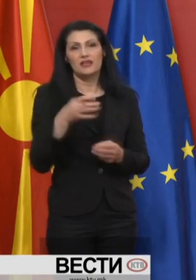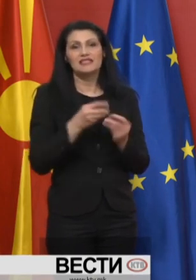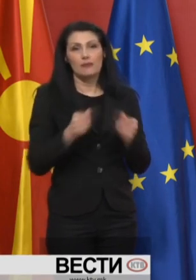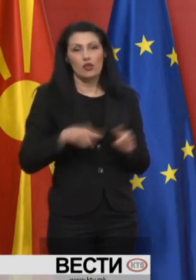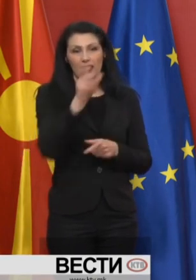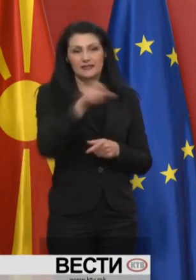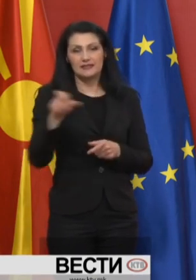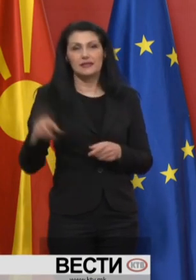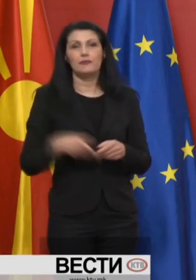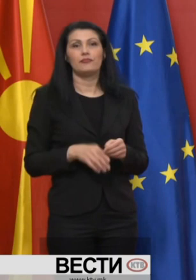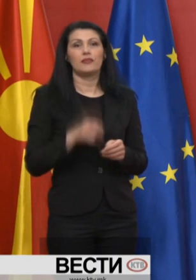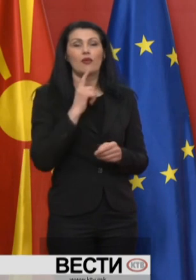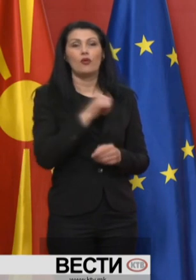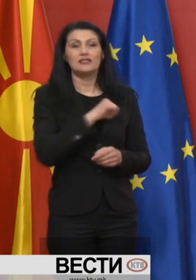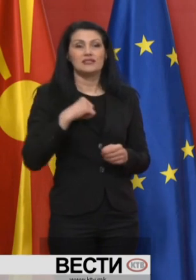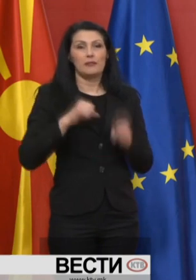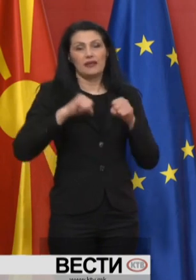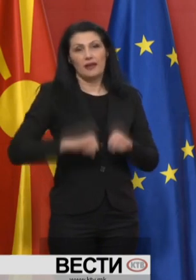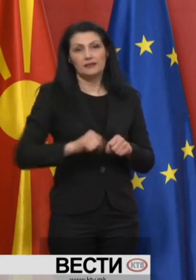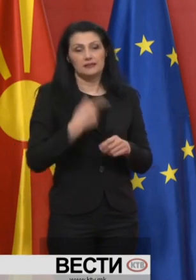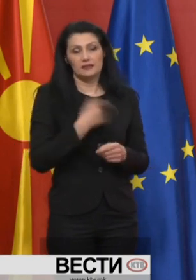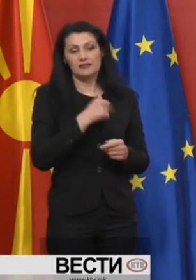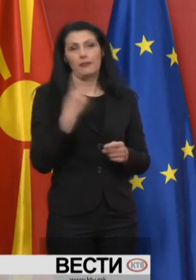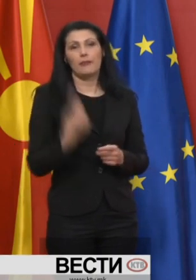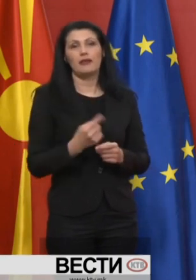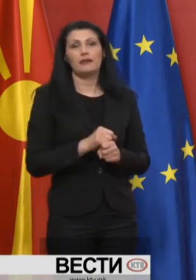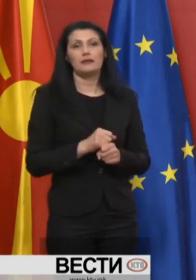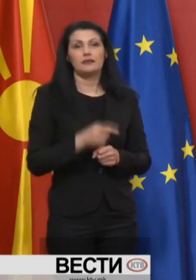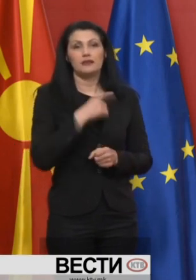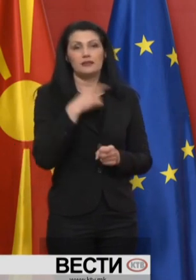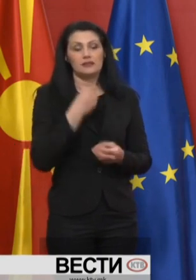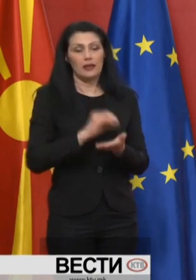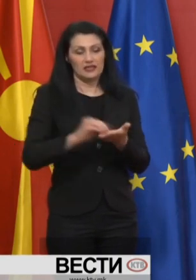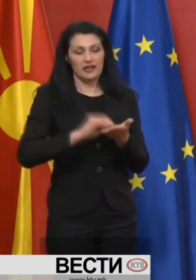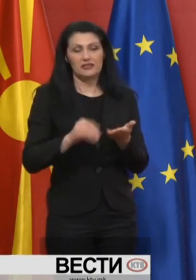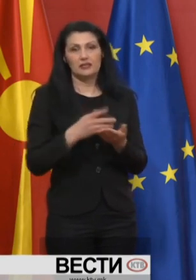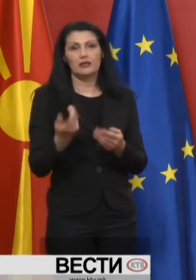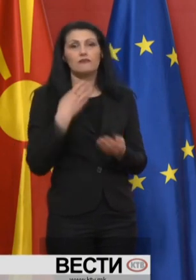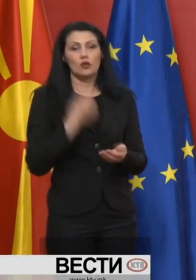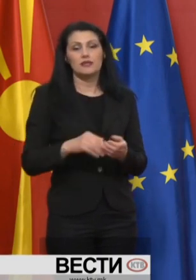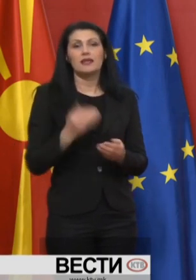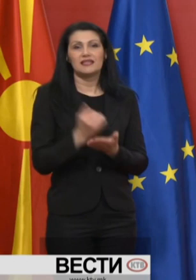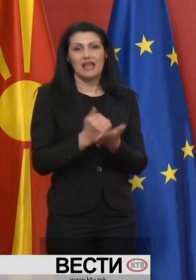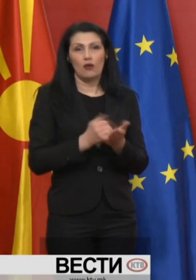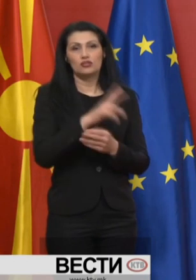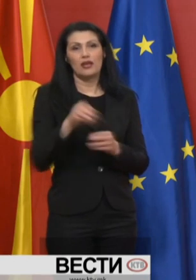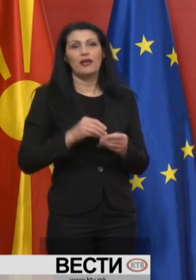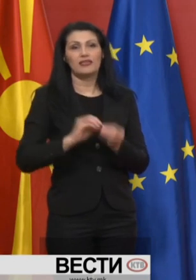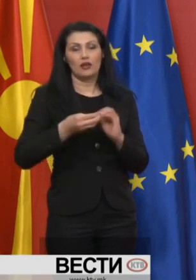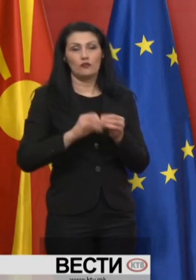Земјоделците кои се самостојни вршители на дејност, а се регистрирани според Законот за трговски